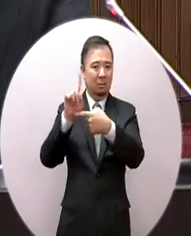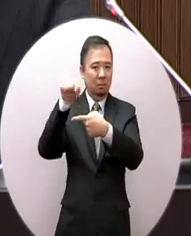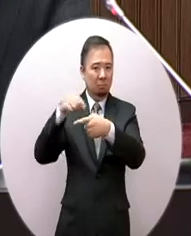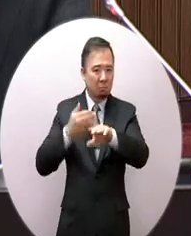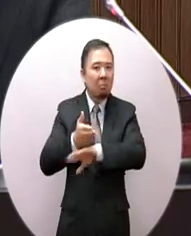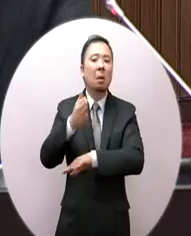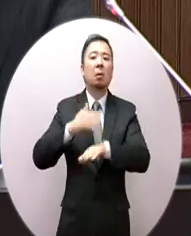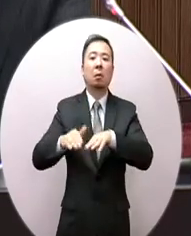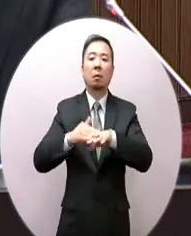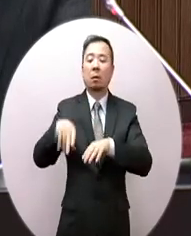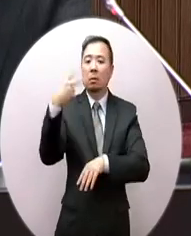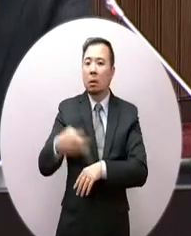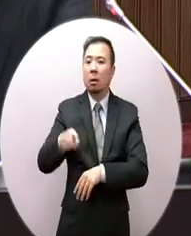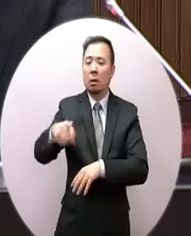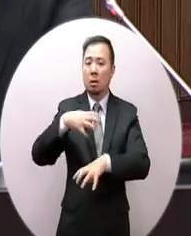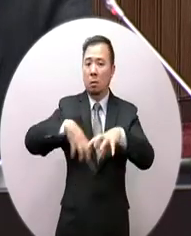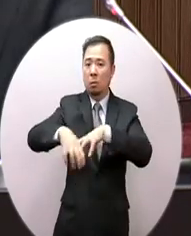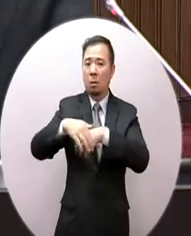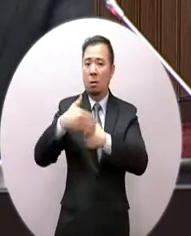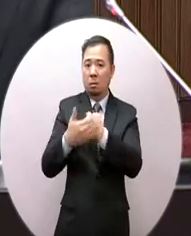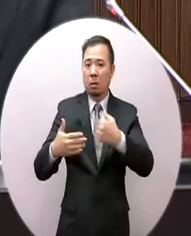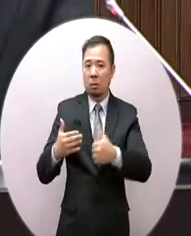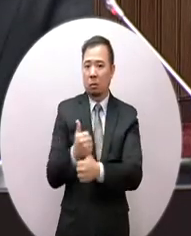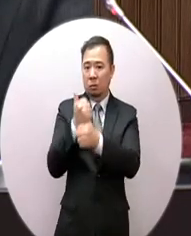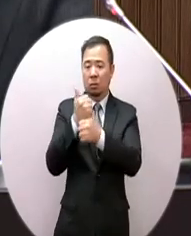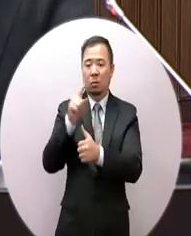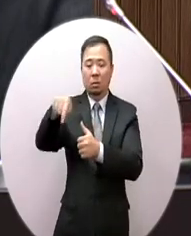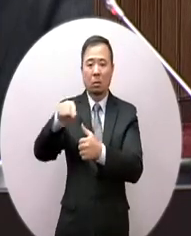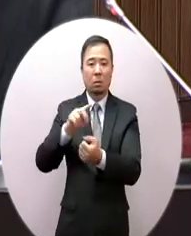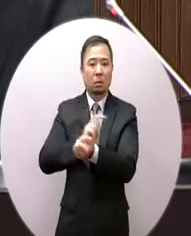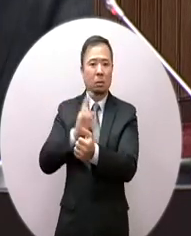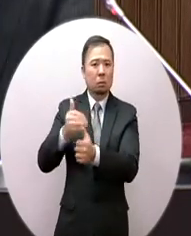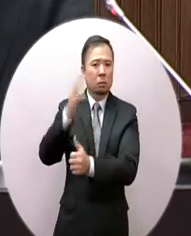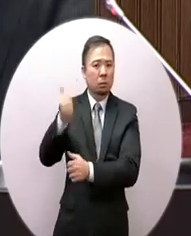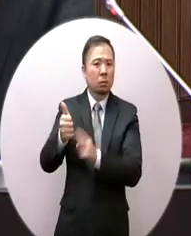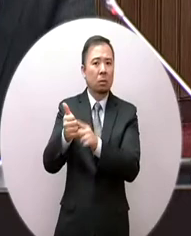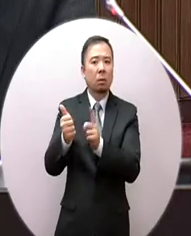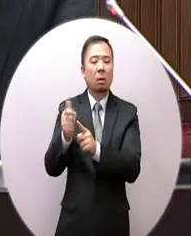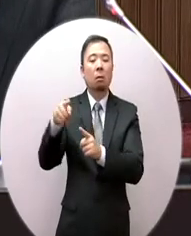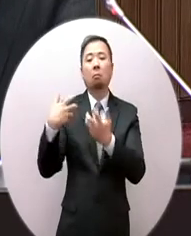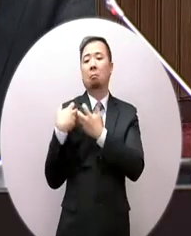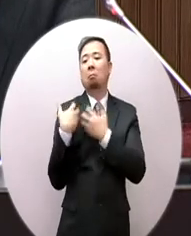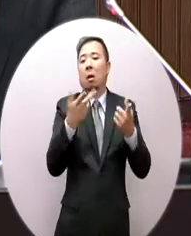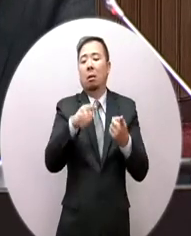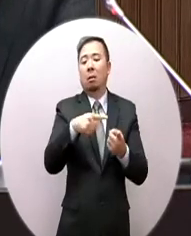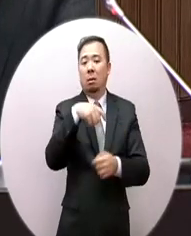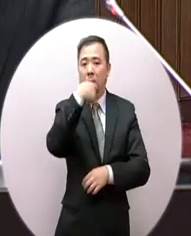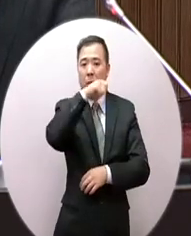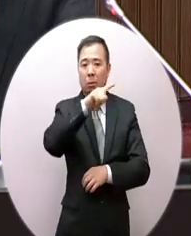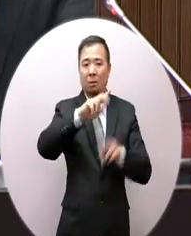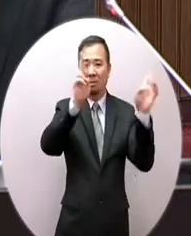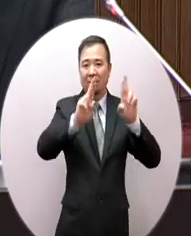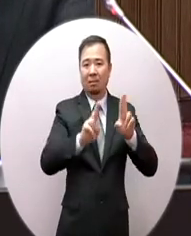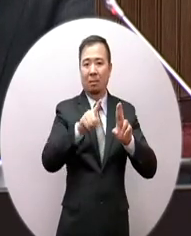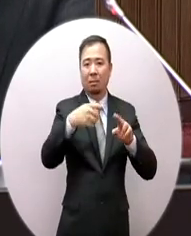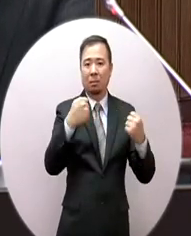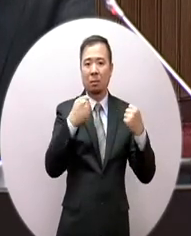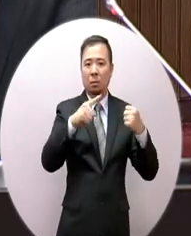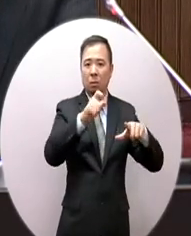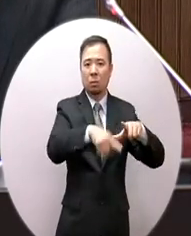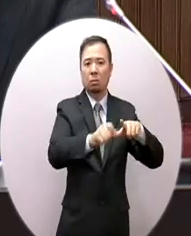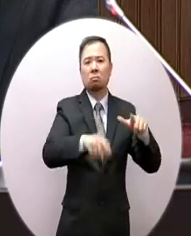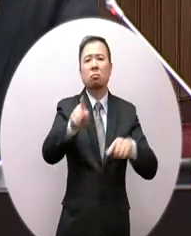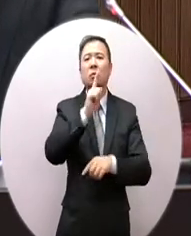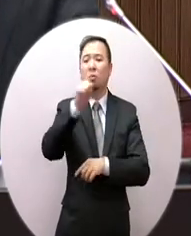天更把责任又推给台电，哦，他说深澳这个的环差